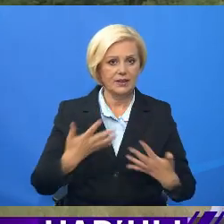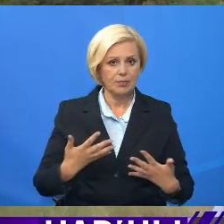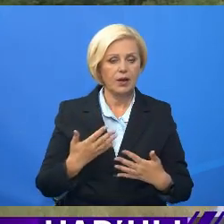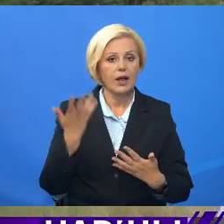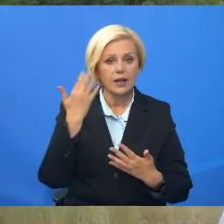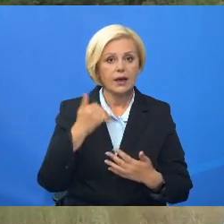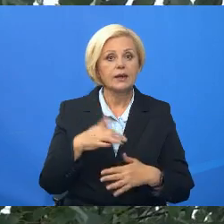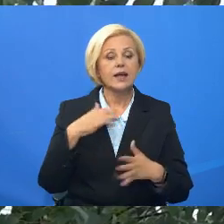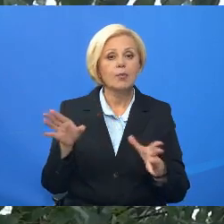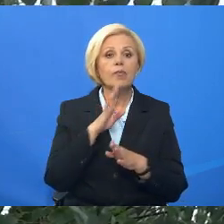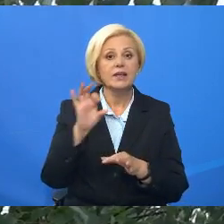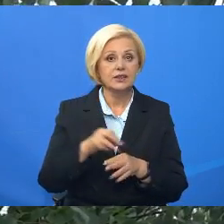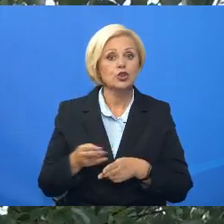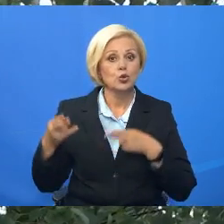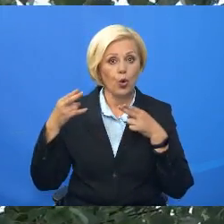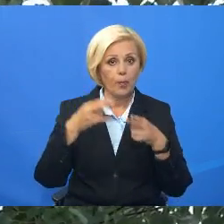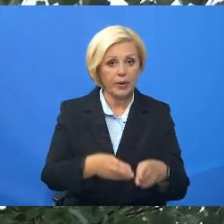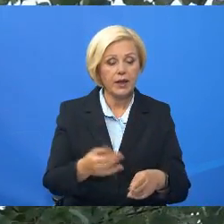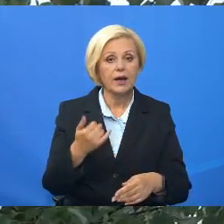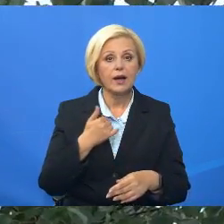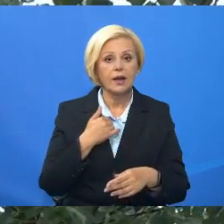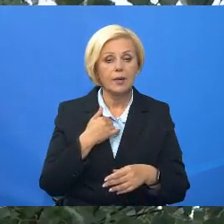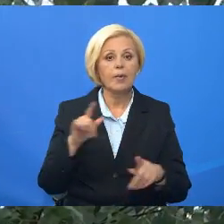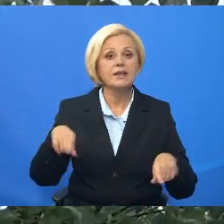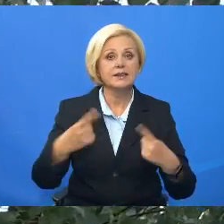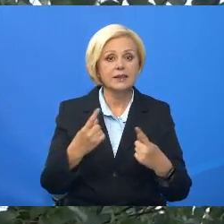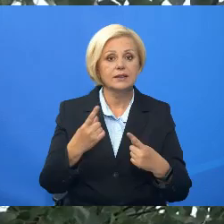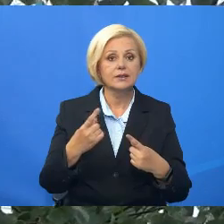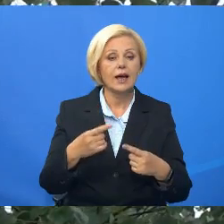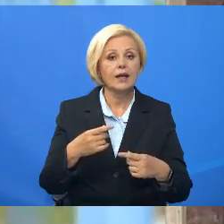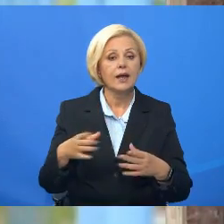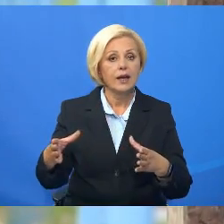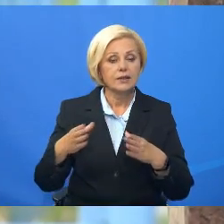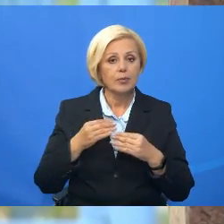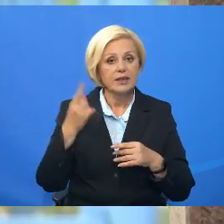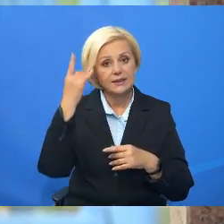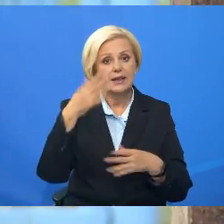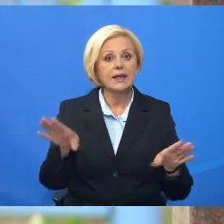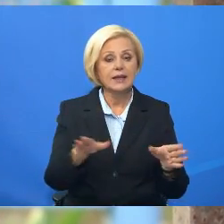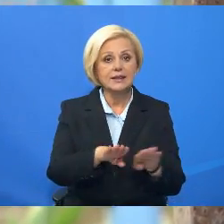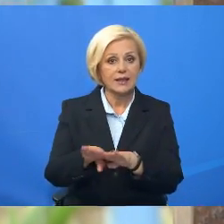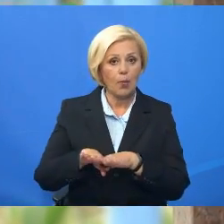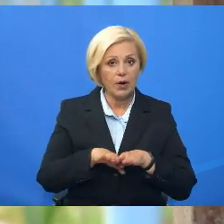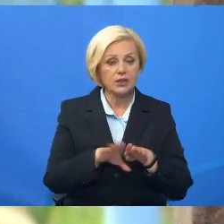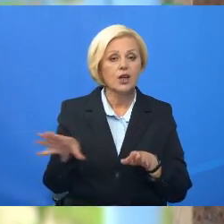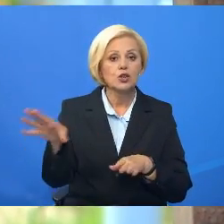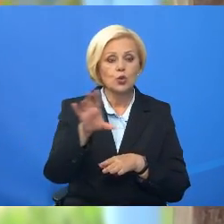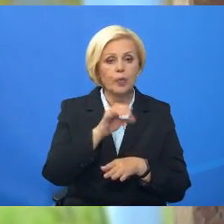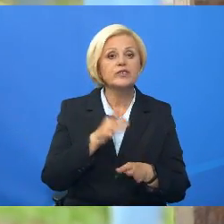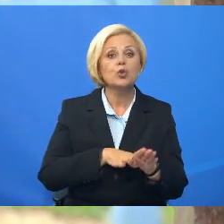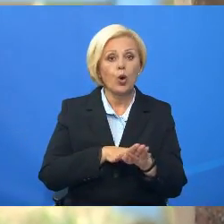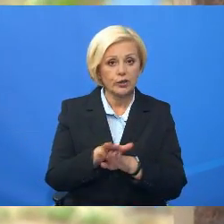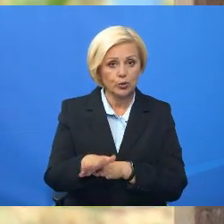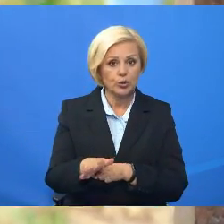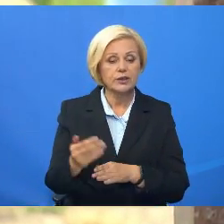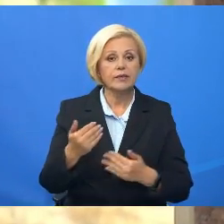женой приехали сюда, мы создали единомышленников своих. Чтобы все осуществить,